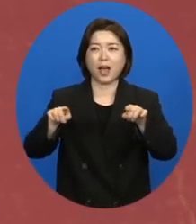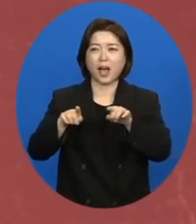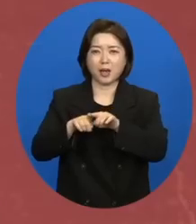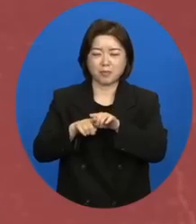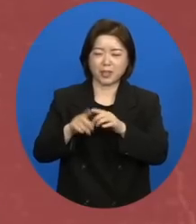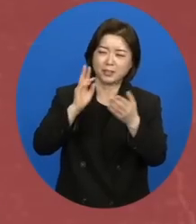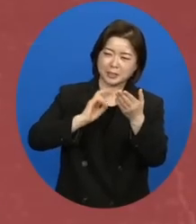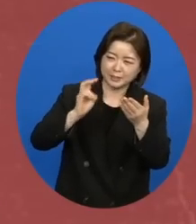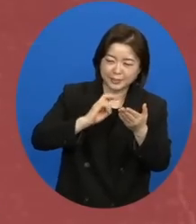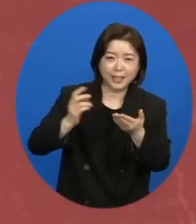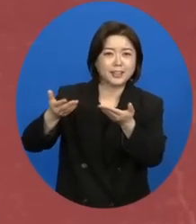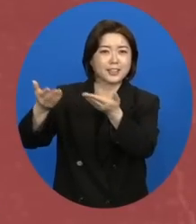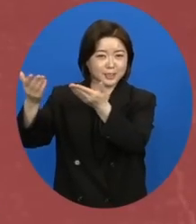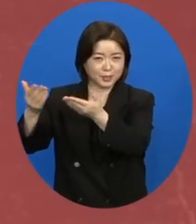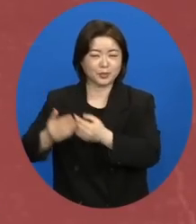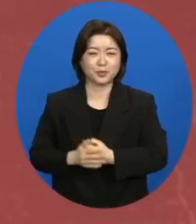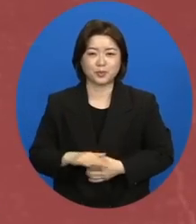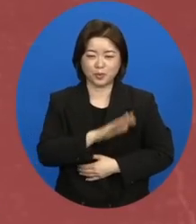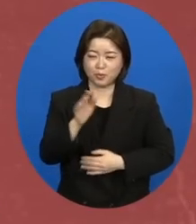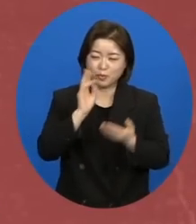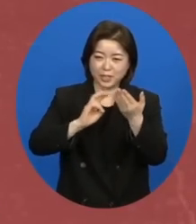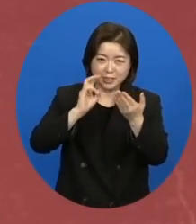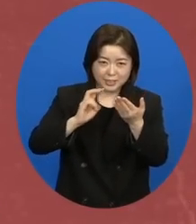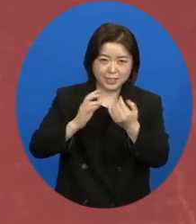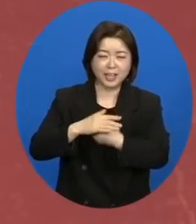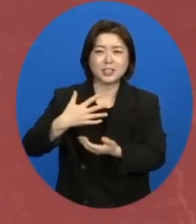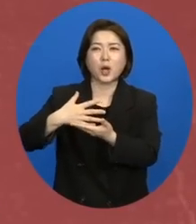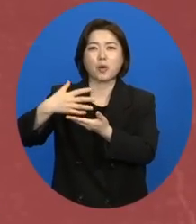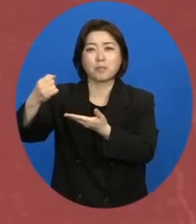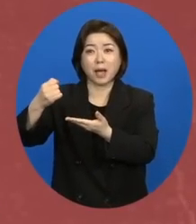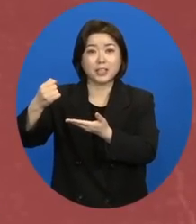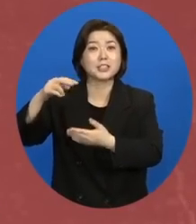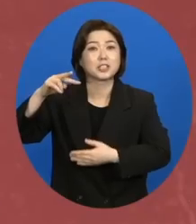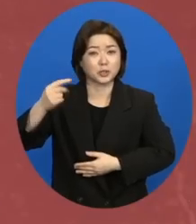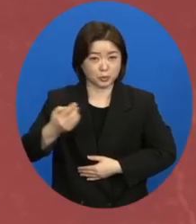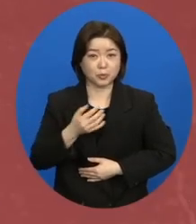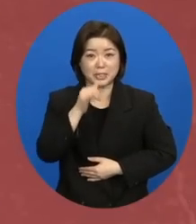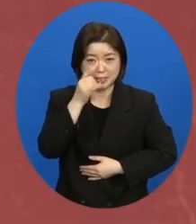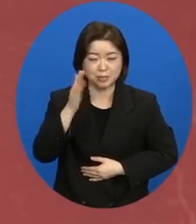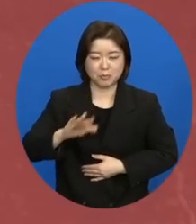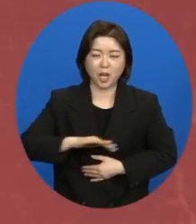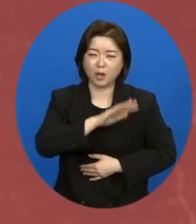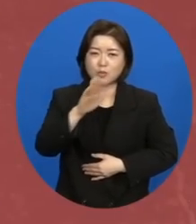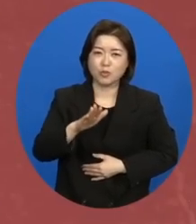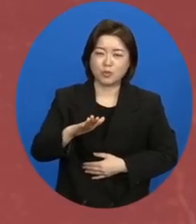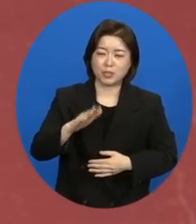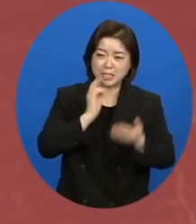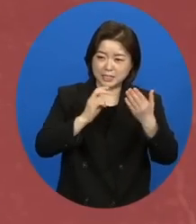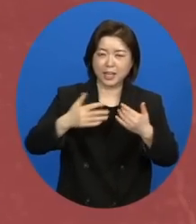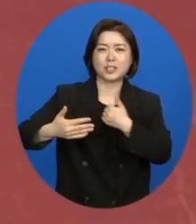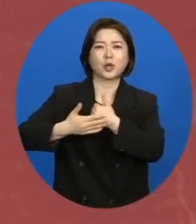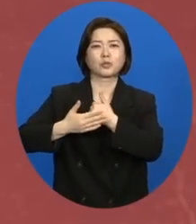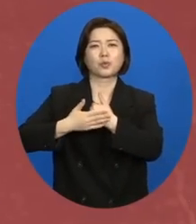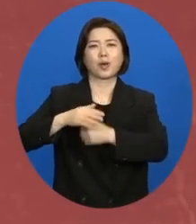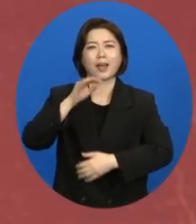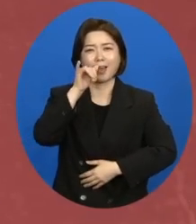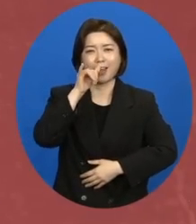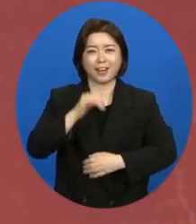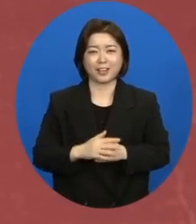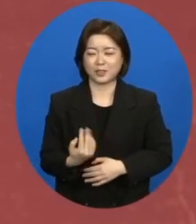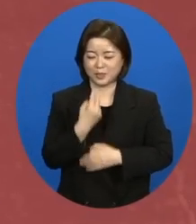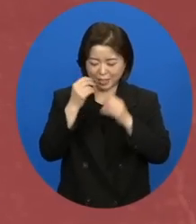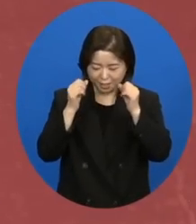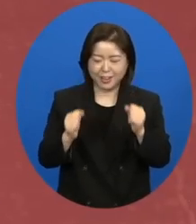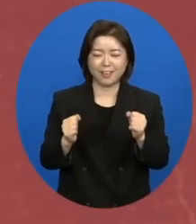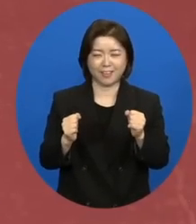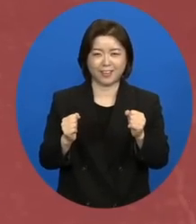찬양하시고 또 우리의 찬양을 받으시기도 하지만 우리의 찬양을 도와주시기도 하시고